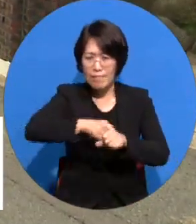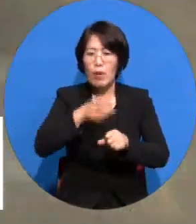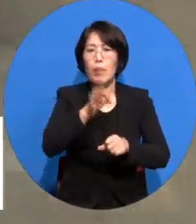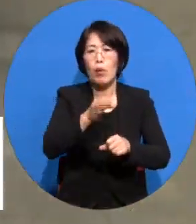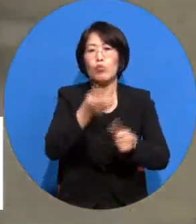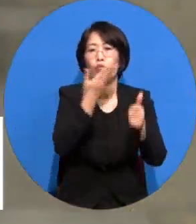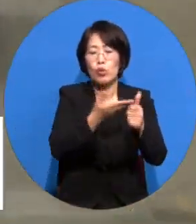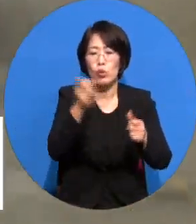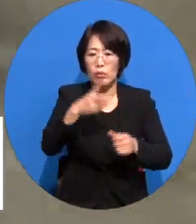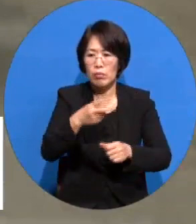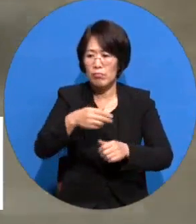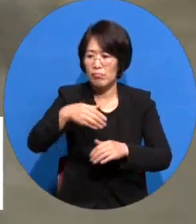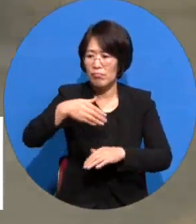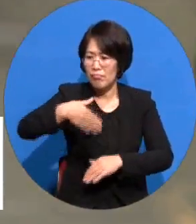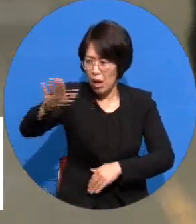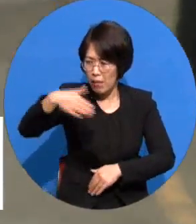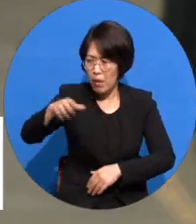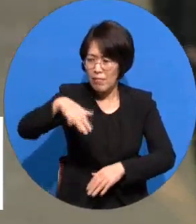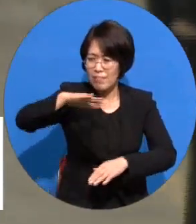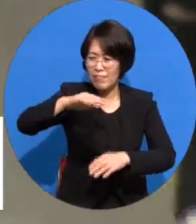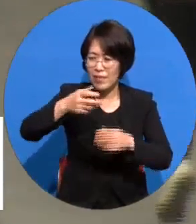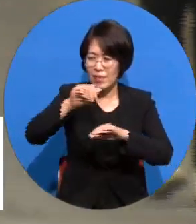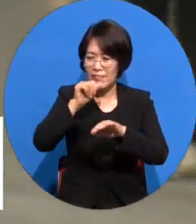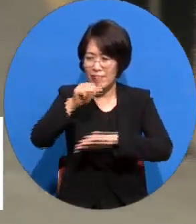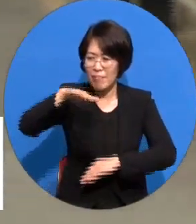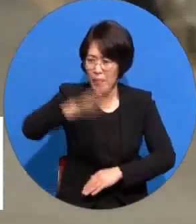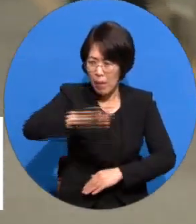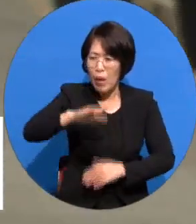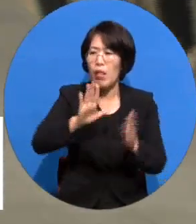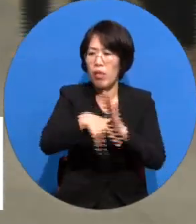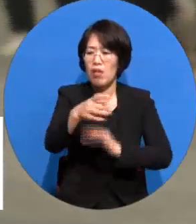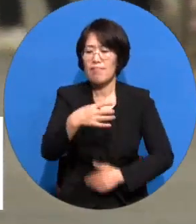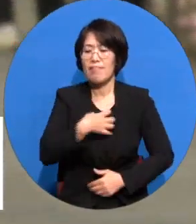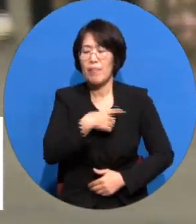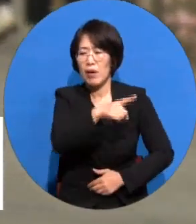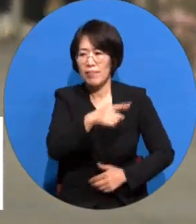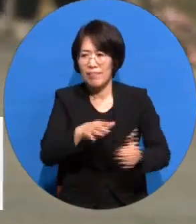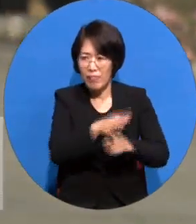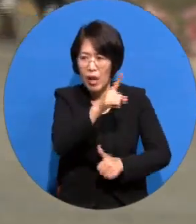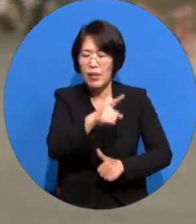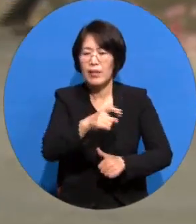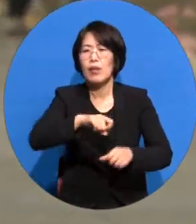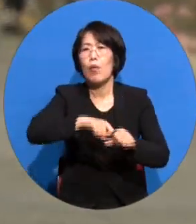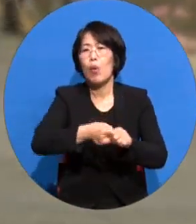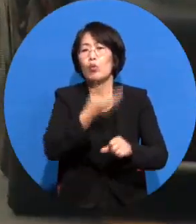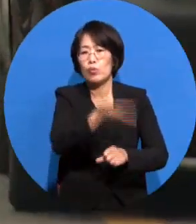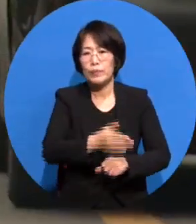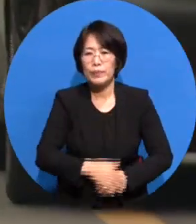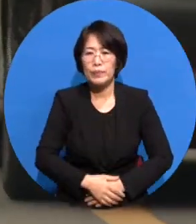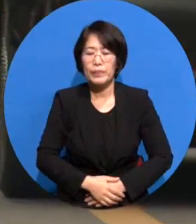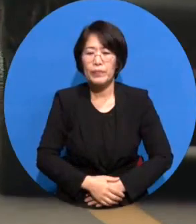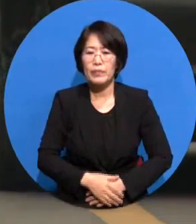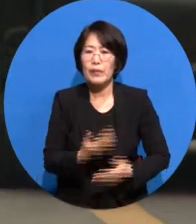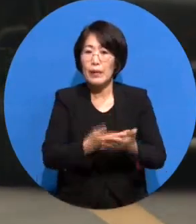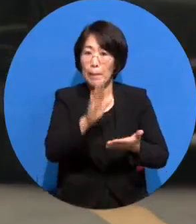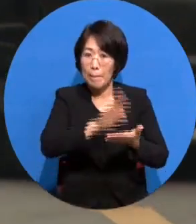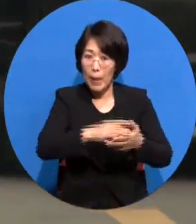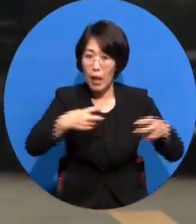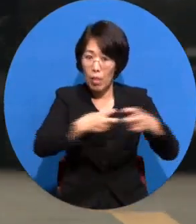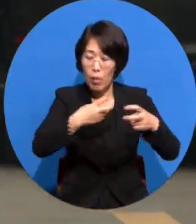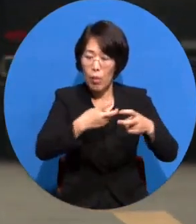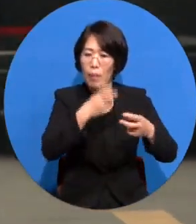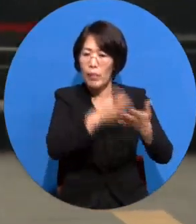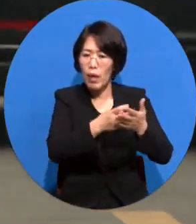무는데 비켜달라고 경적을 울리는 경우에도 위협 운전으로 간주돼 처벌받을 수 있습니다. 개정된